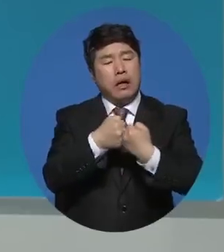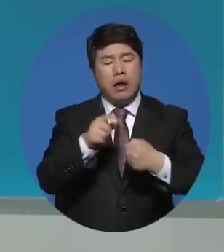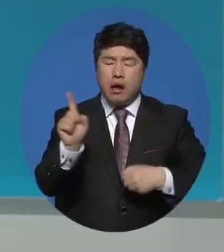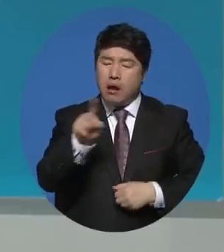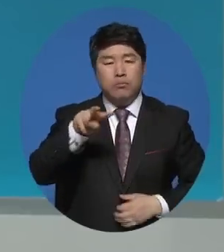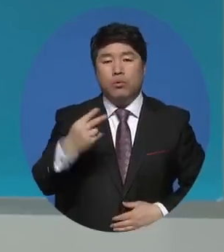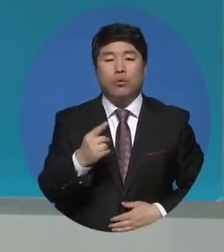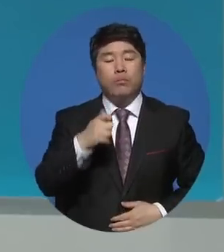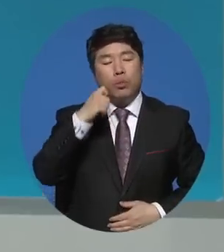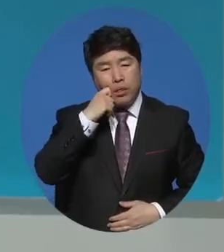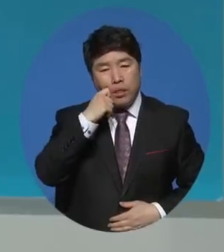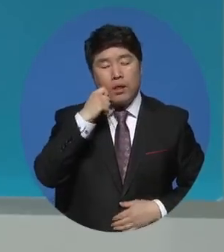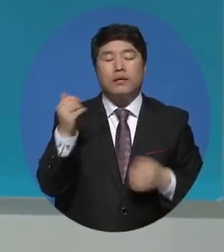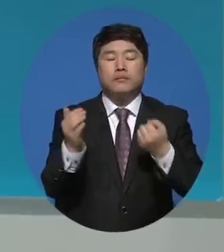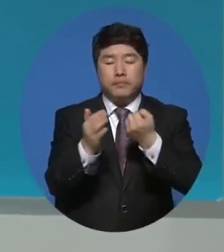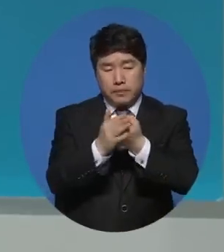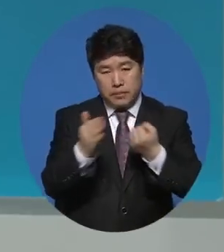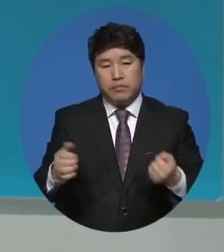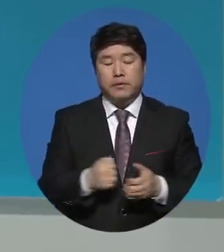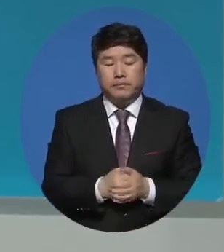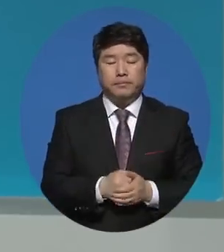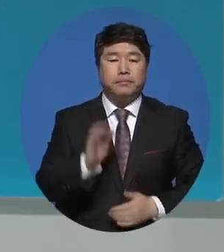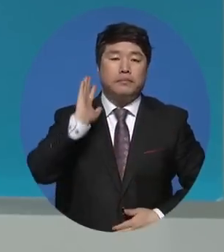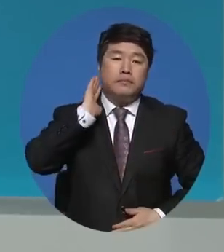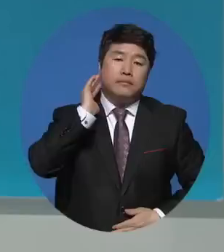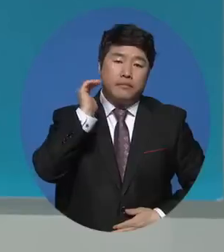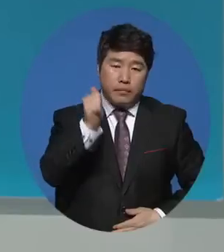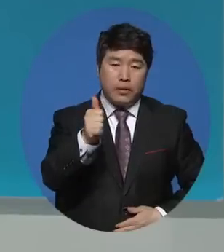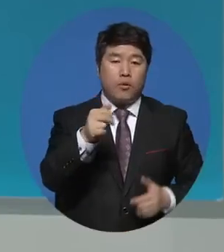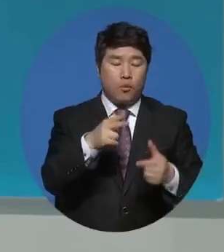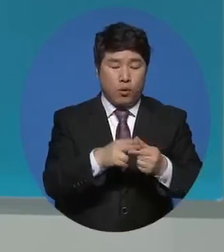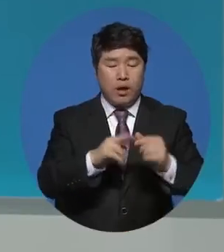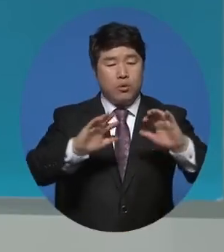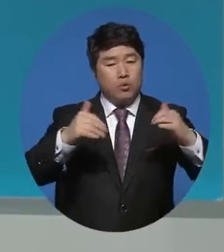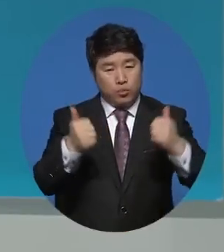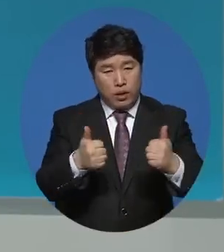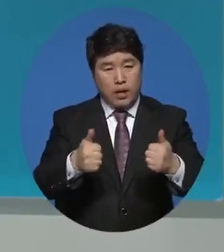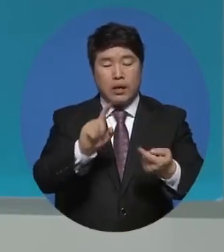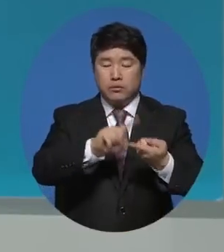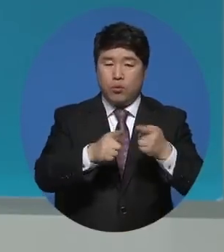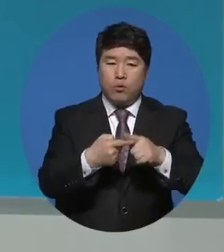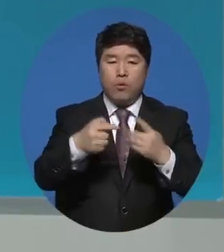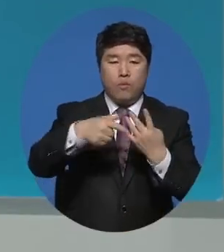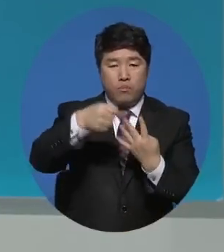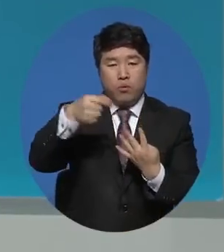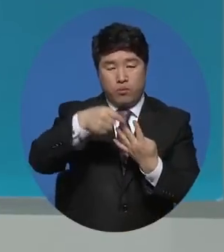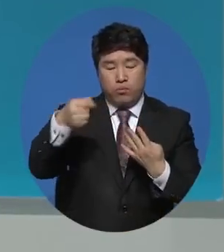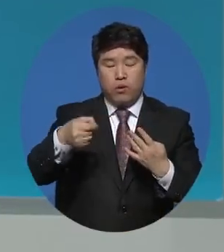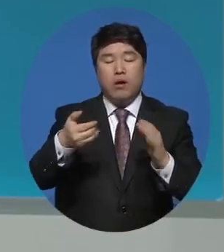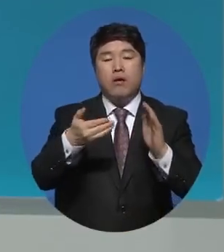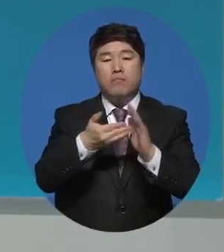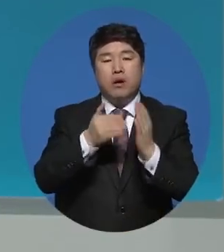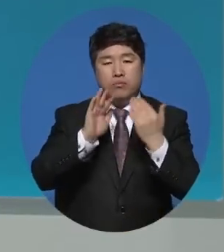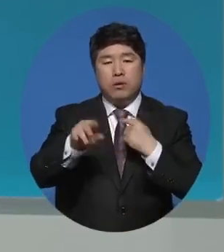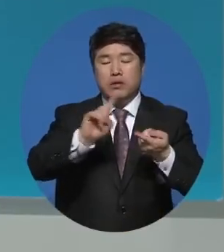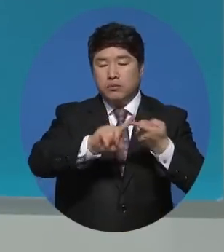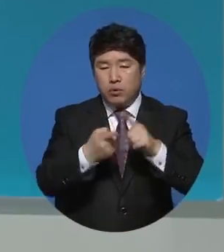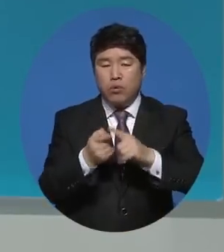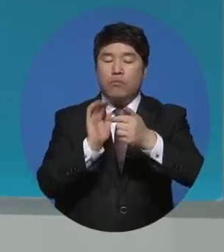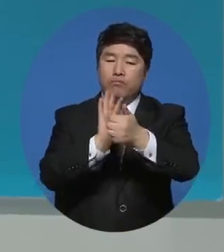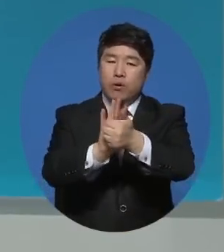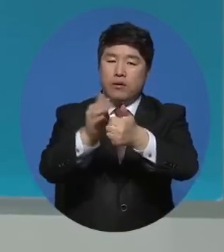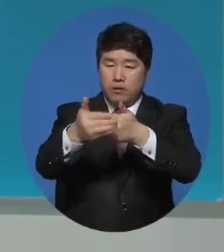못합니다 그러니까 대통령과 국회가 서로 선출돼 서로 협업하고